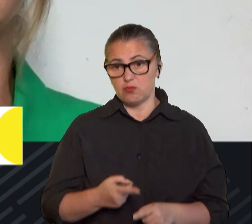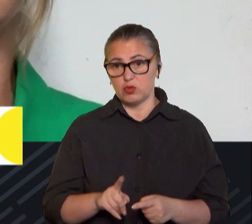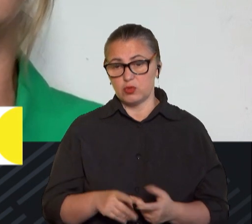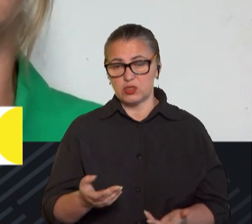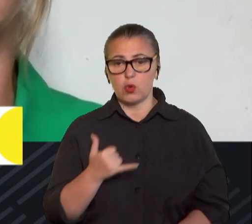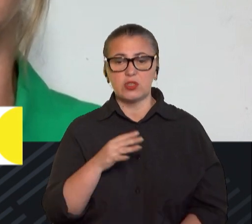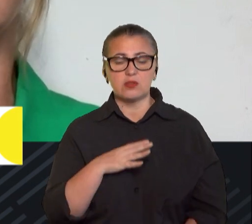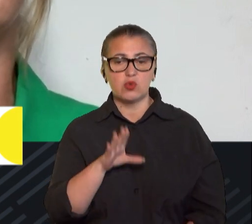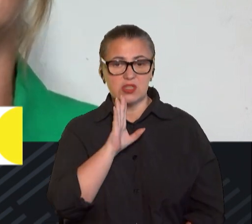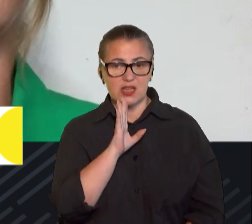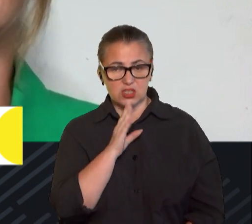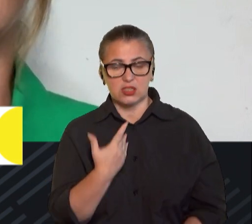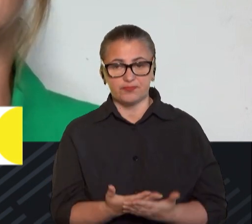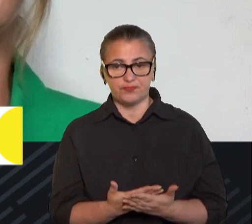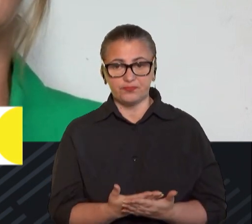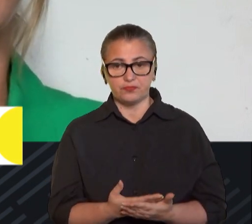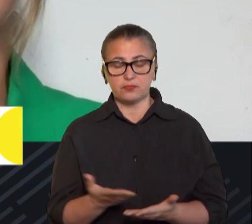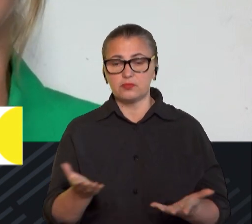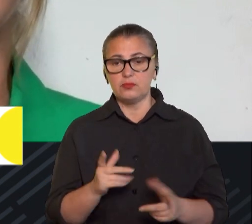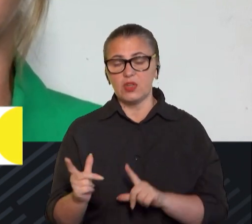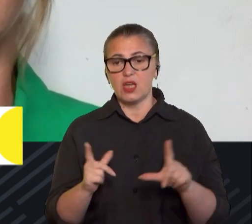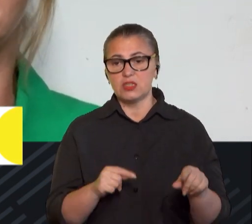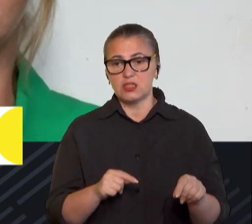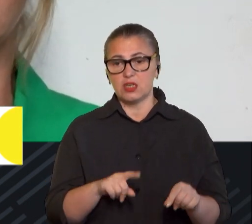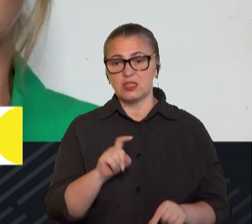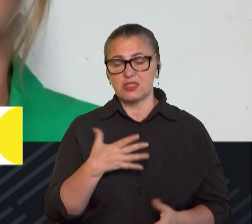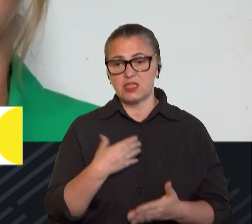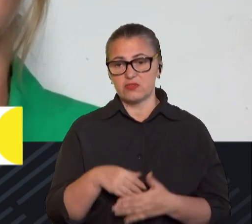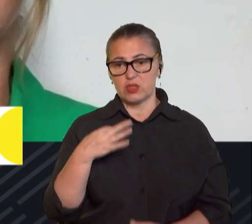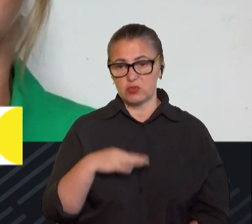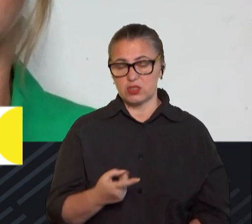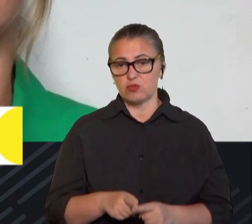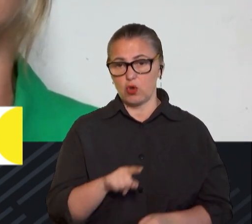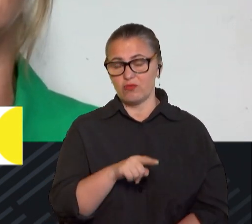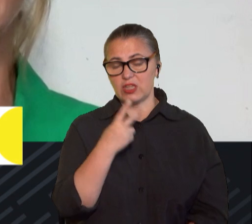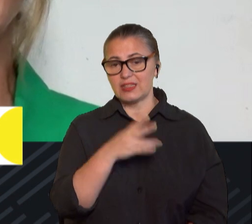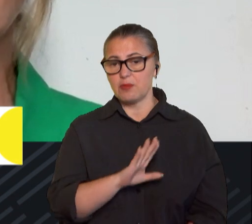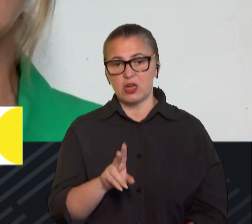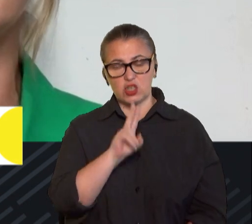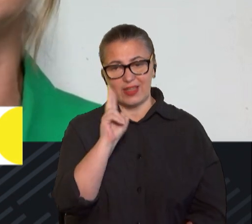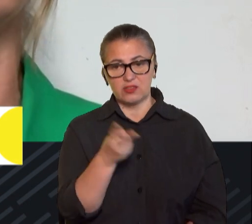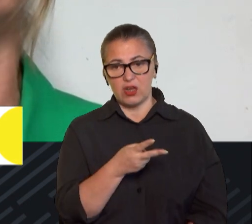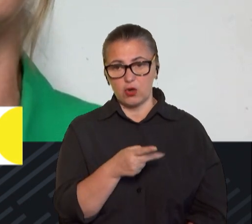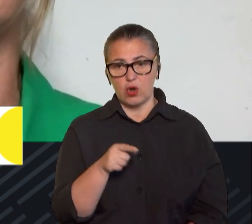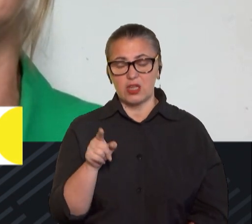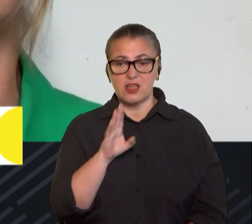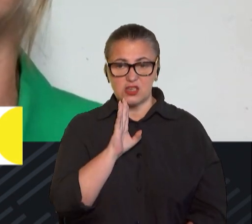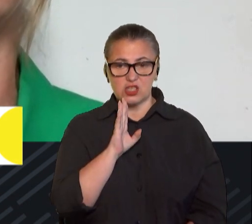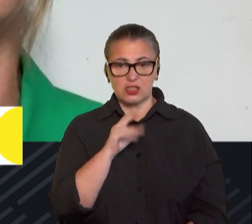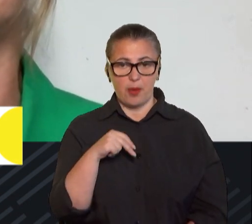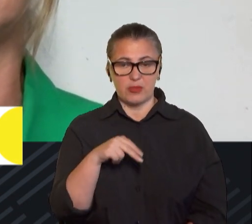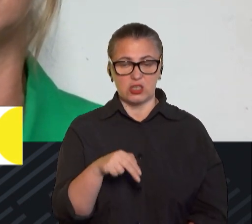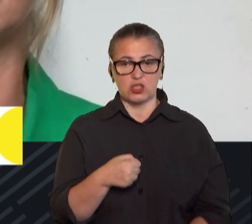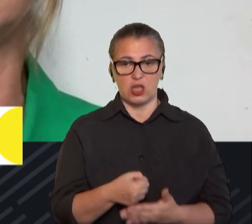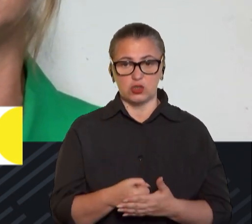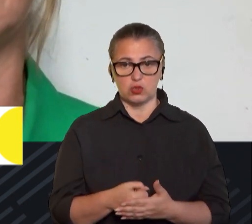була одна жінка, приведу приклад, яка їхала за своїм сином, якого вона не бачила 2 роки. І вона підійшла